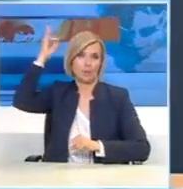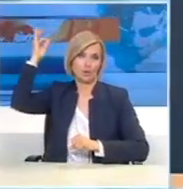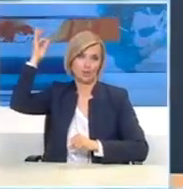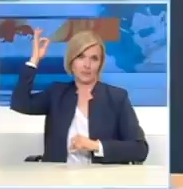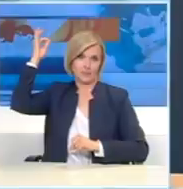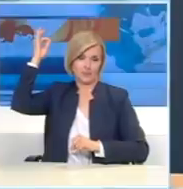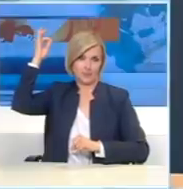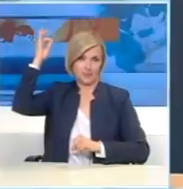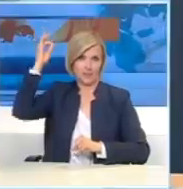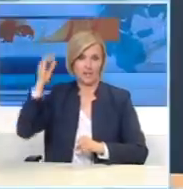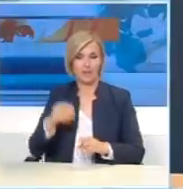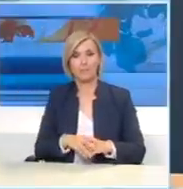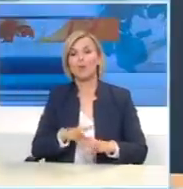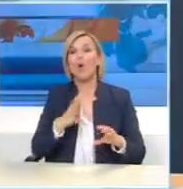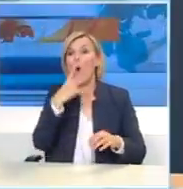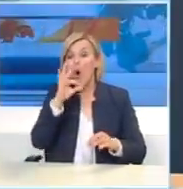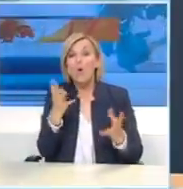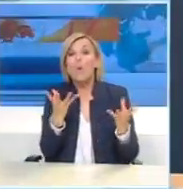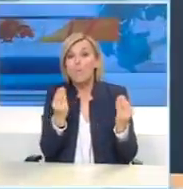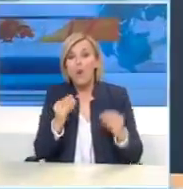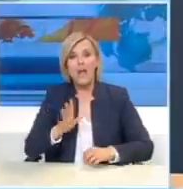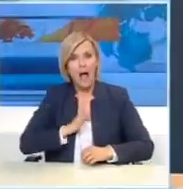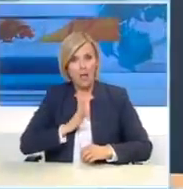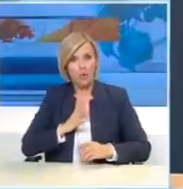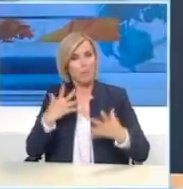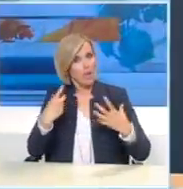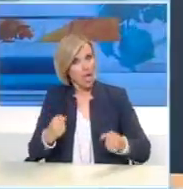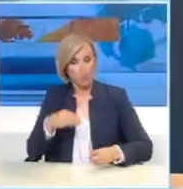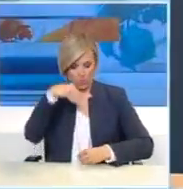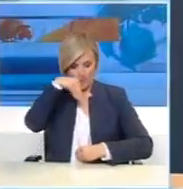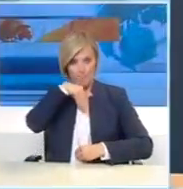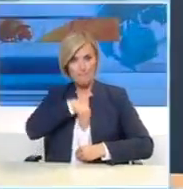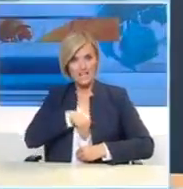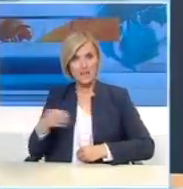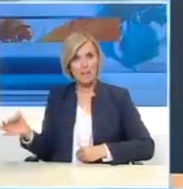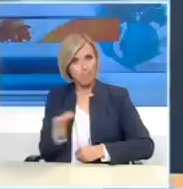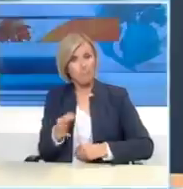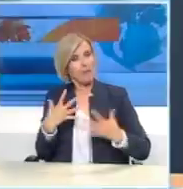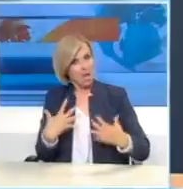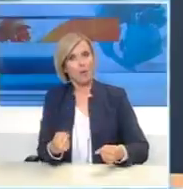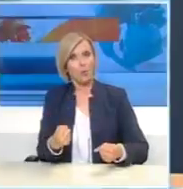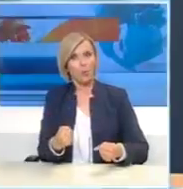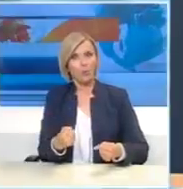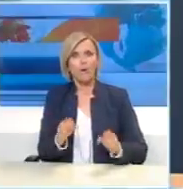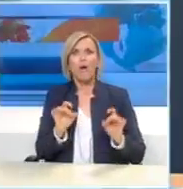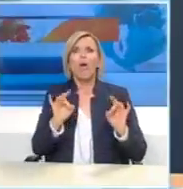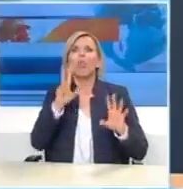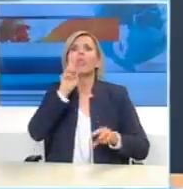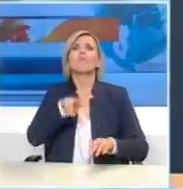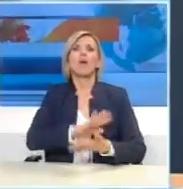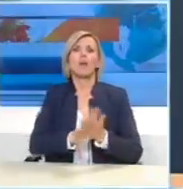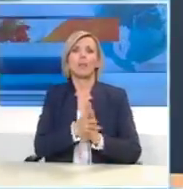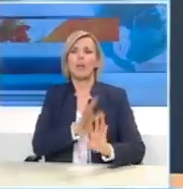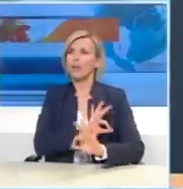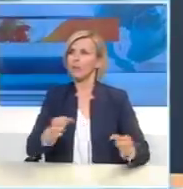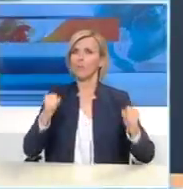που ονομάζουμε ασυμπτωματικούς ή προσυμπτωματικούς. Και τι εννοώ ασυμπτωματικός? Αυτός δεν έχει κανένα σύμπτωμα και μπορεί να σε κολλήσει.